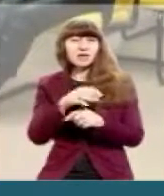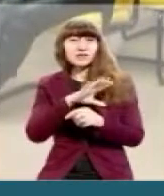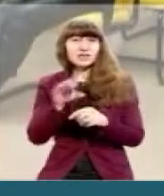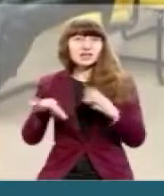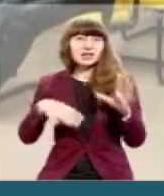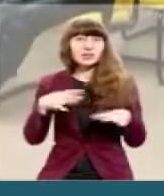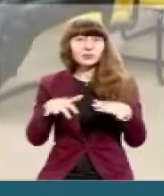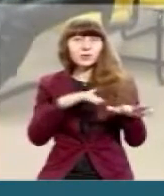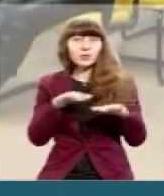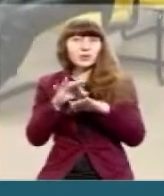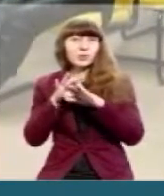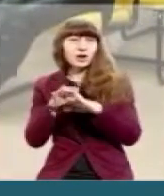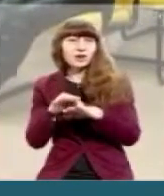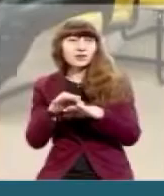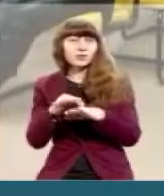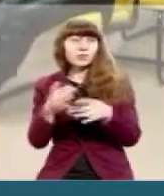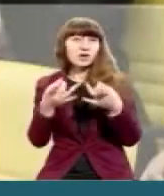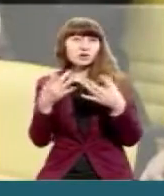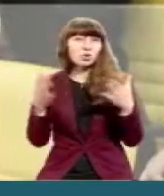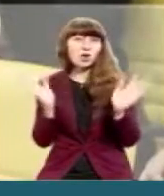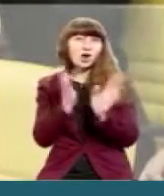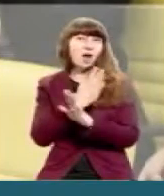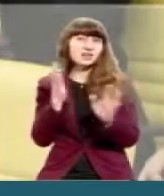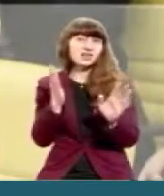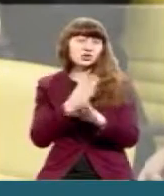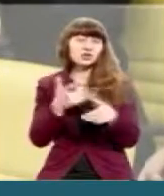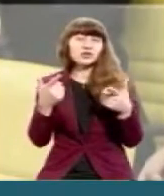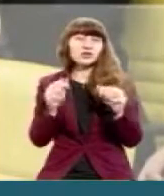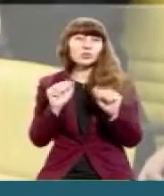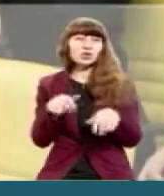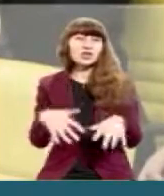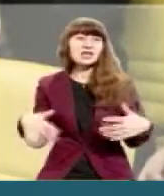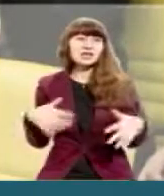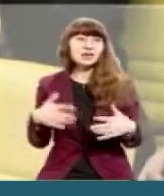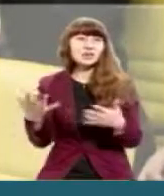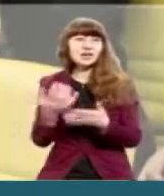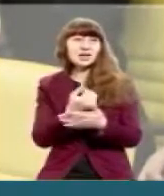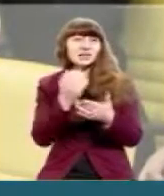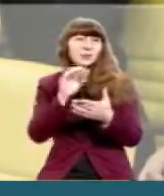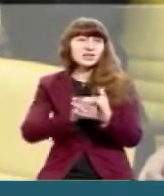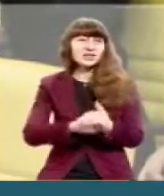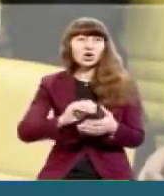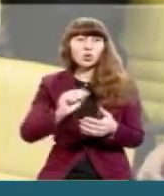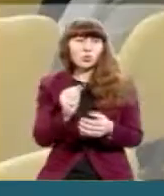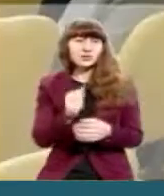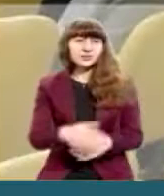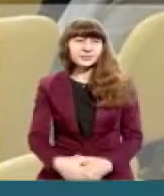и мероприятия проходят в информальной обстановке, когда можно расслабиться, найти единомышленников